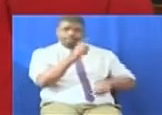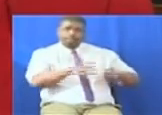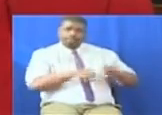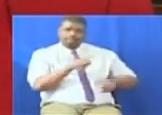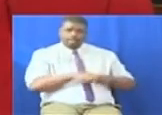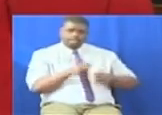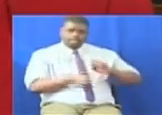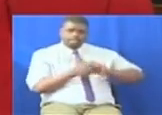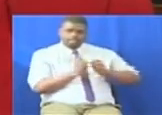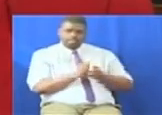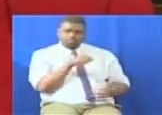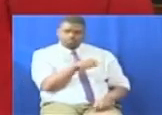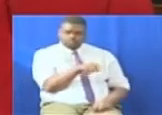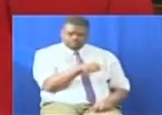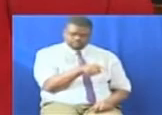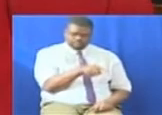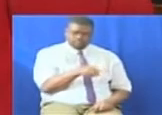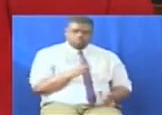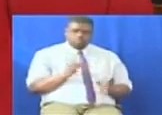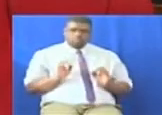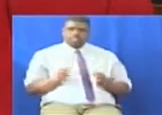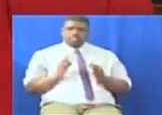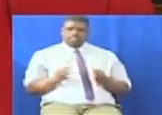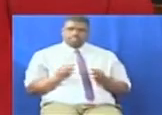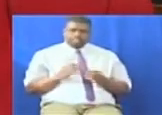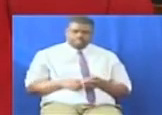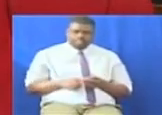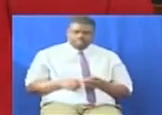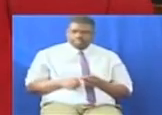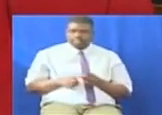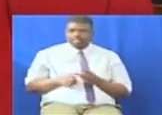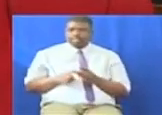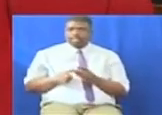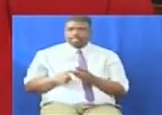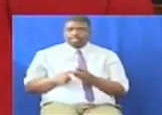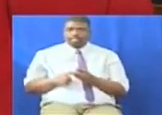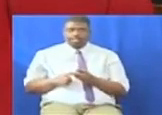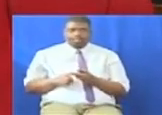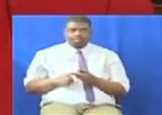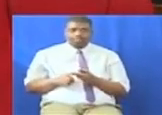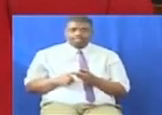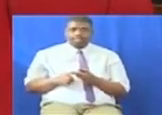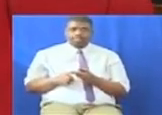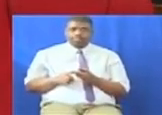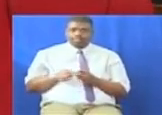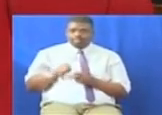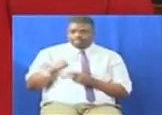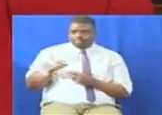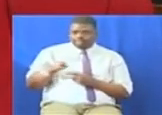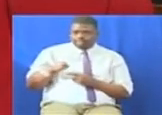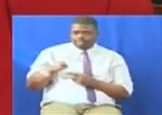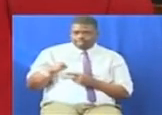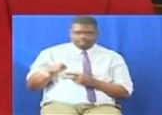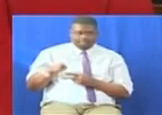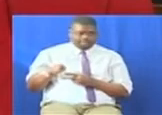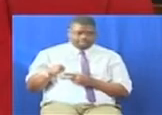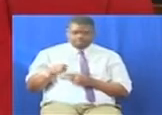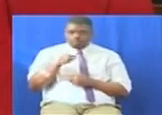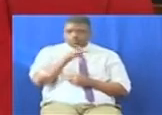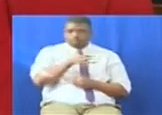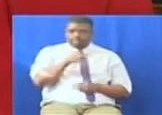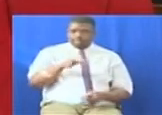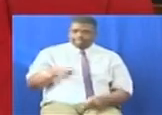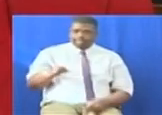ugonjwa huu kwa namna na kwa jinsi alivyo yeye na Watanzania